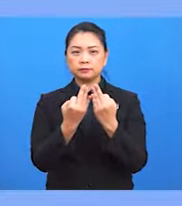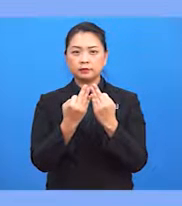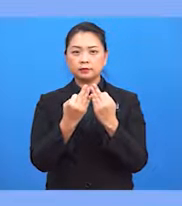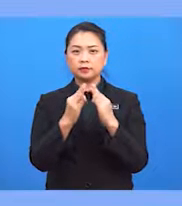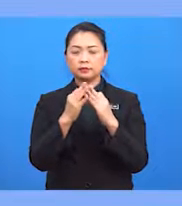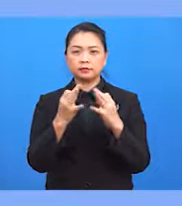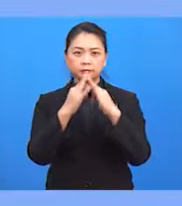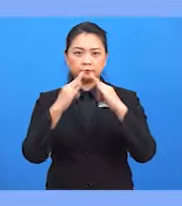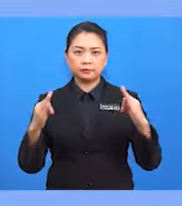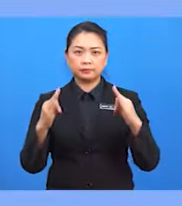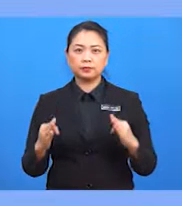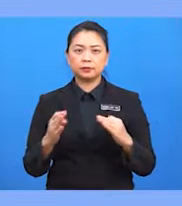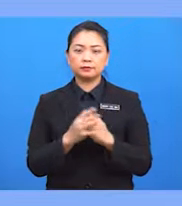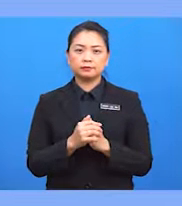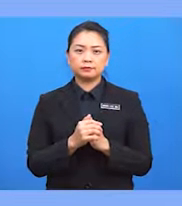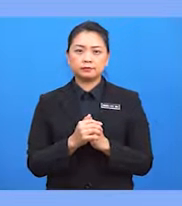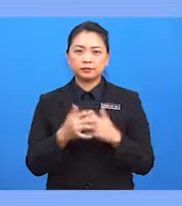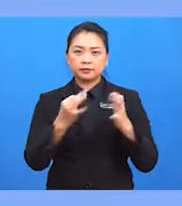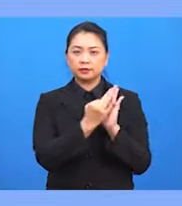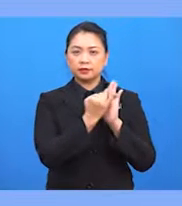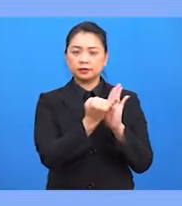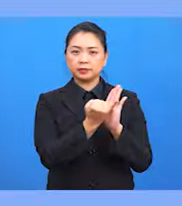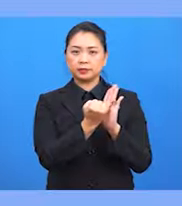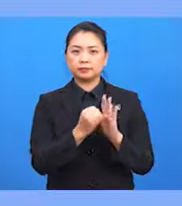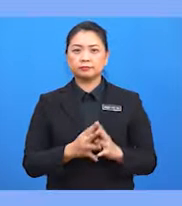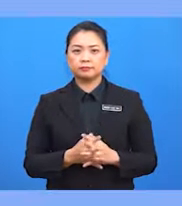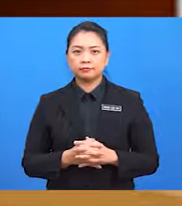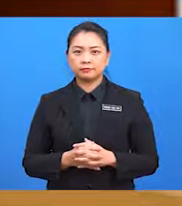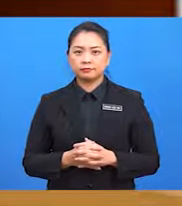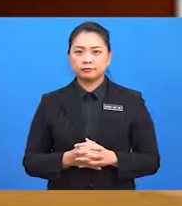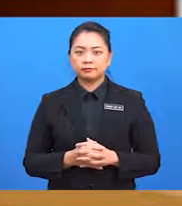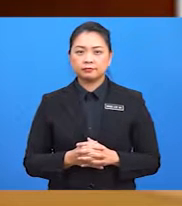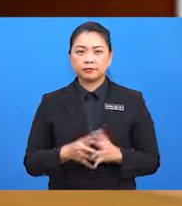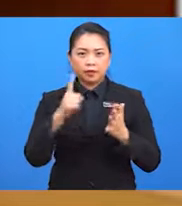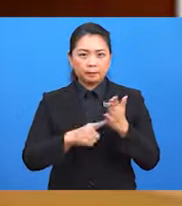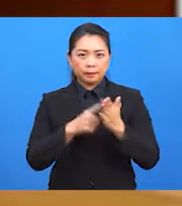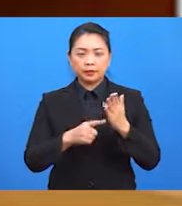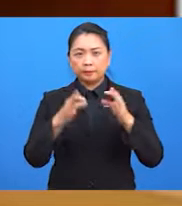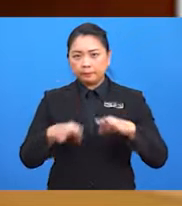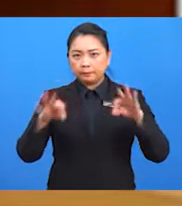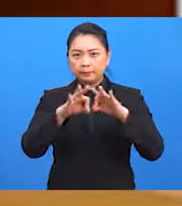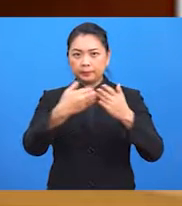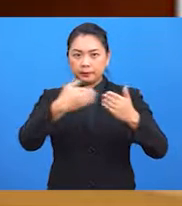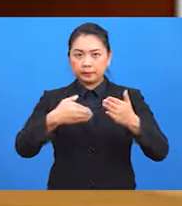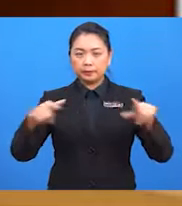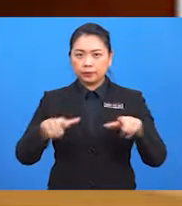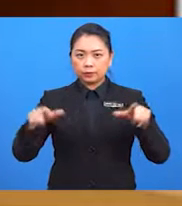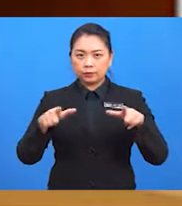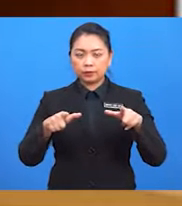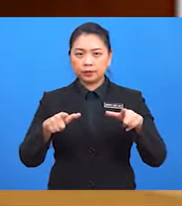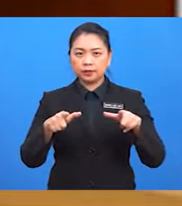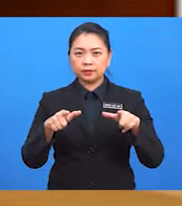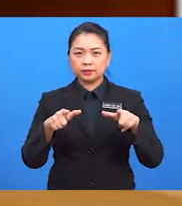seperti majalah, risalah, laporan dan sebagainya. Apa yang penting sebelum melakukan karya manipulasi